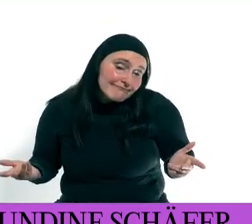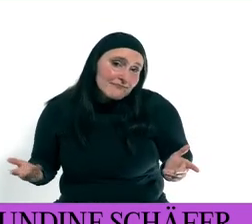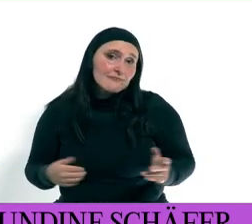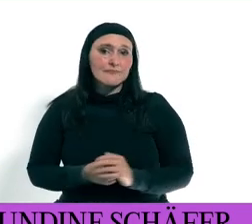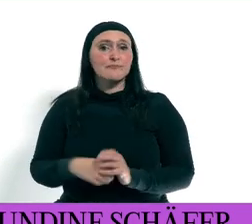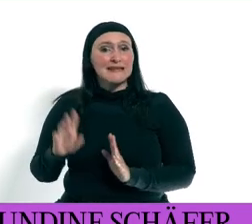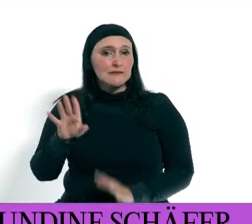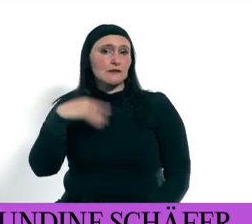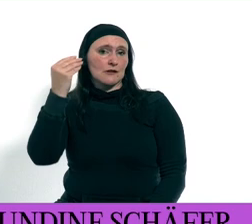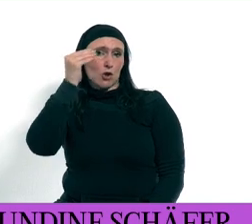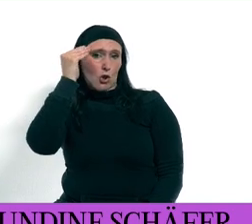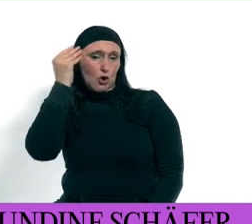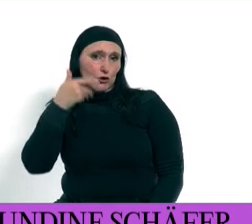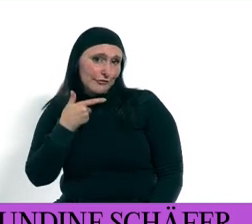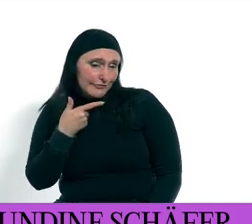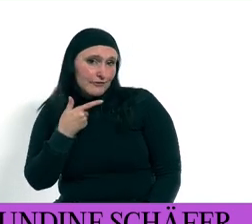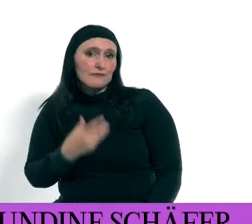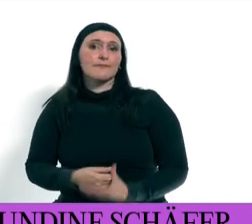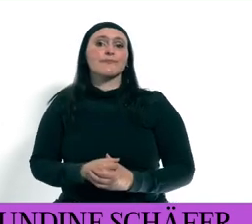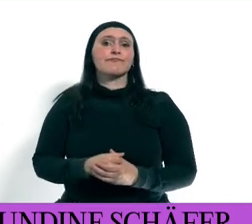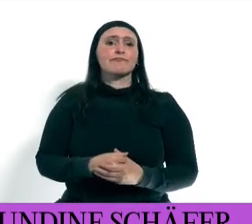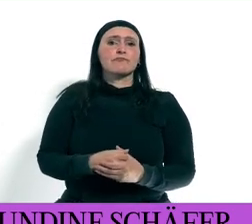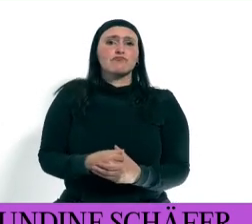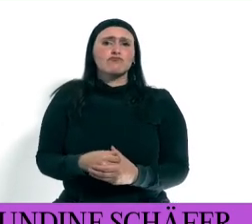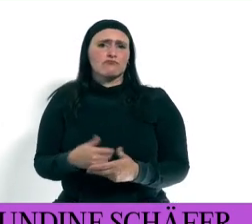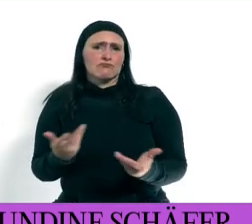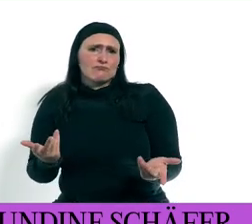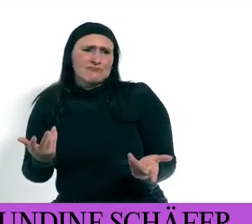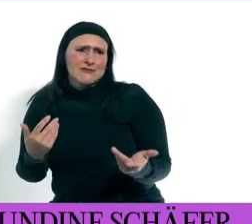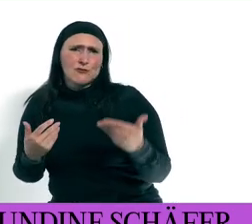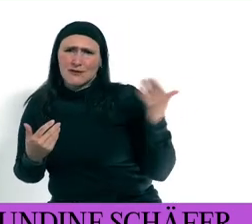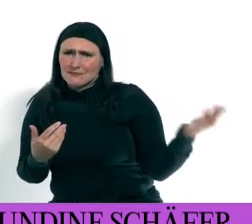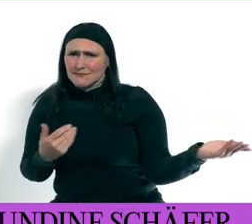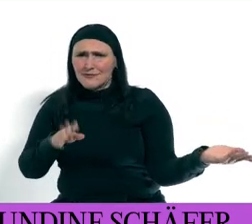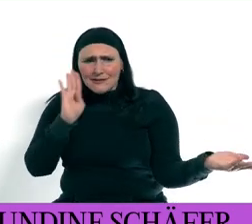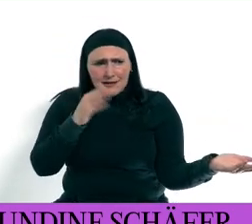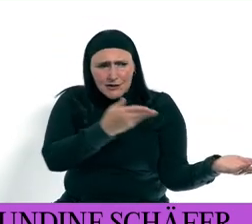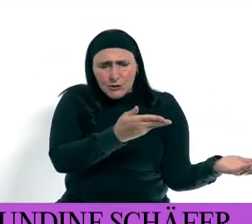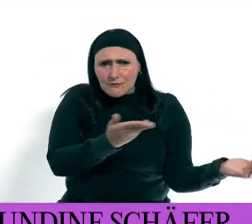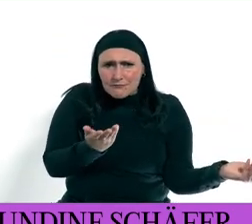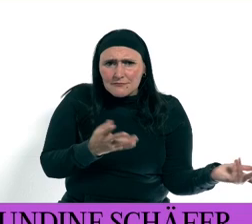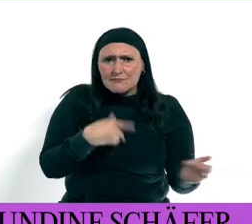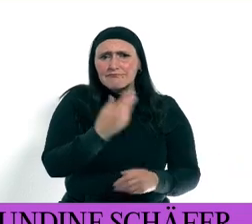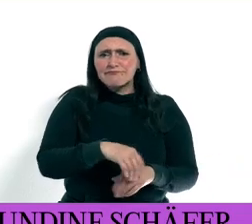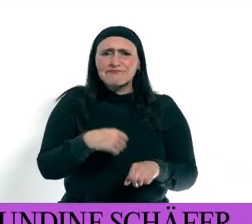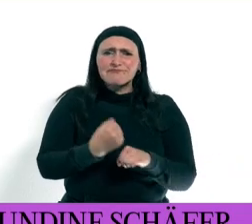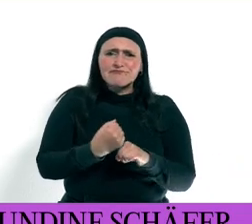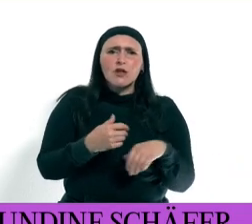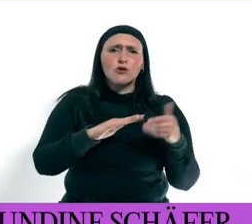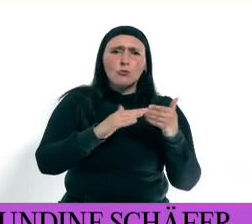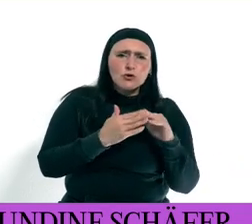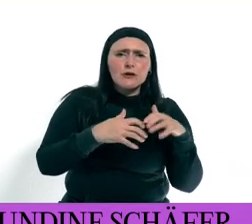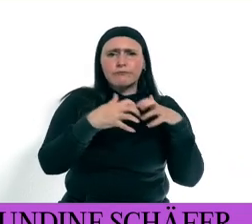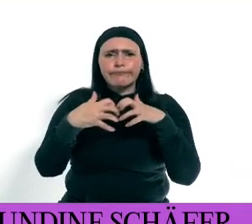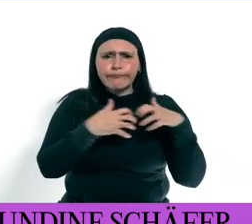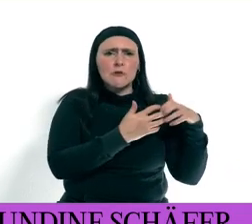etwas zu lernen, eine Möglichkeit, etwas zu lernen. Wenn du scheiterst, lernst du ja auch. Also es geht wirklich